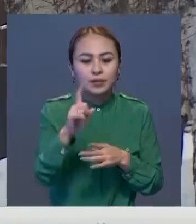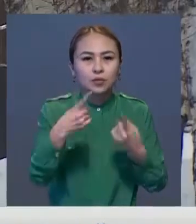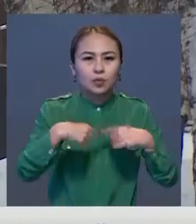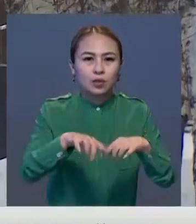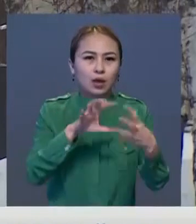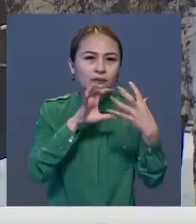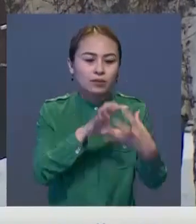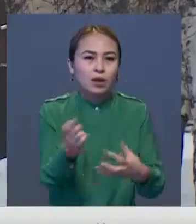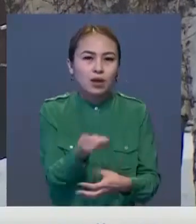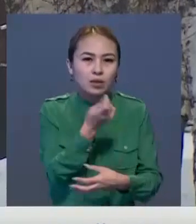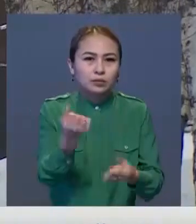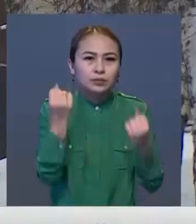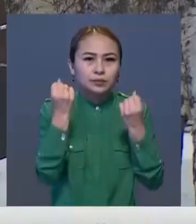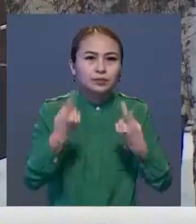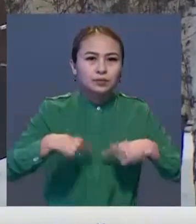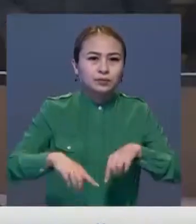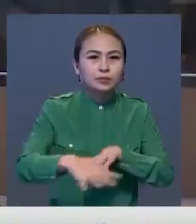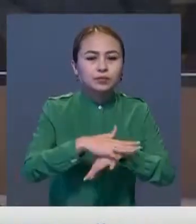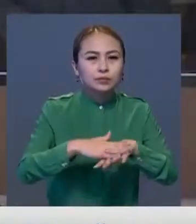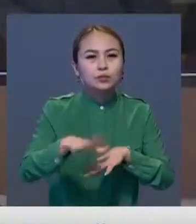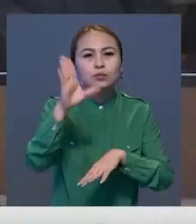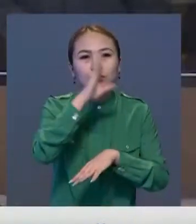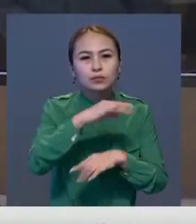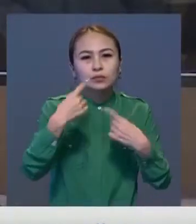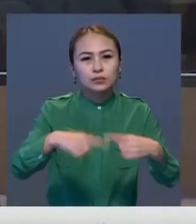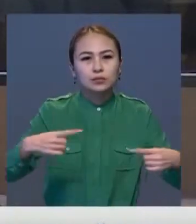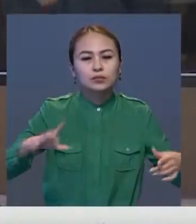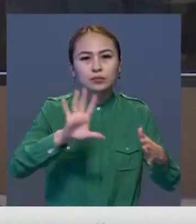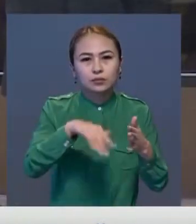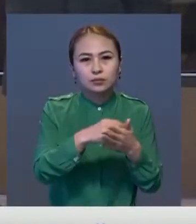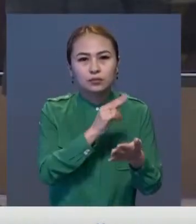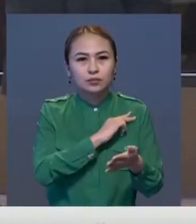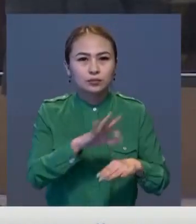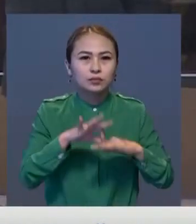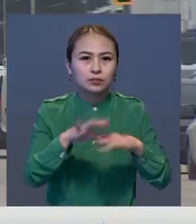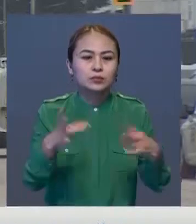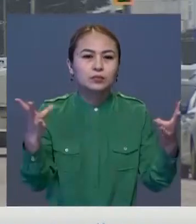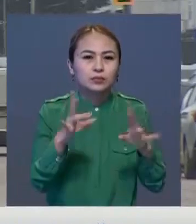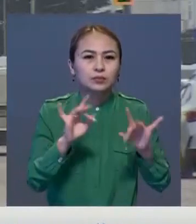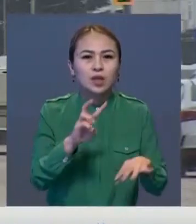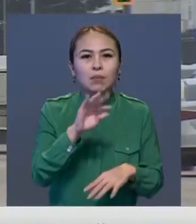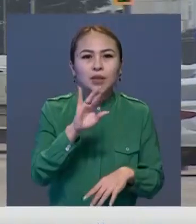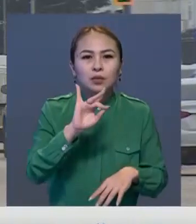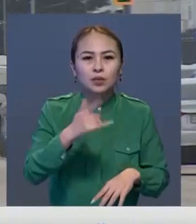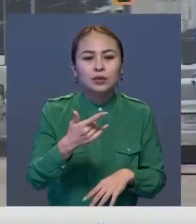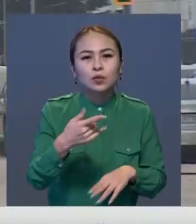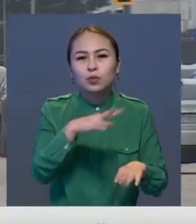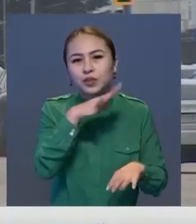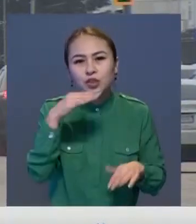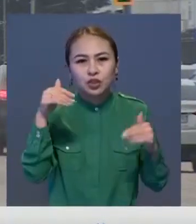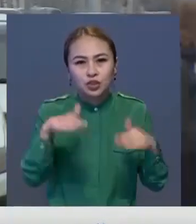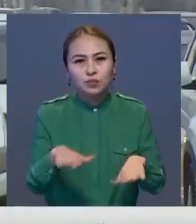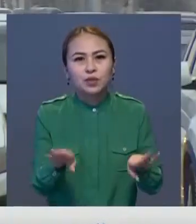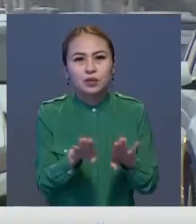қоғамдық көліктің аздығы, спорттық ұйымдардың халыққа қолжетімді болуы сияқты салаларда әлі де жұмыстар атқарылуы тиіс екенін айтты. Мониторинг